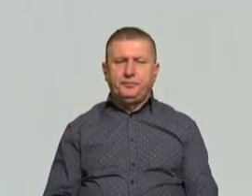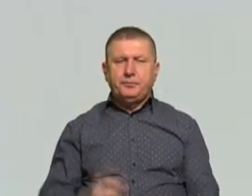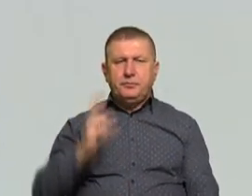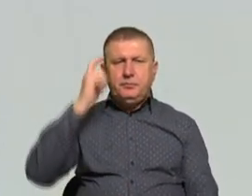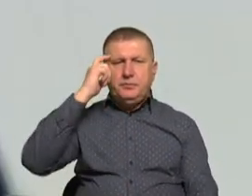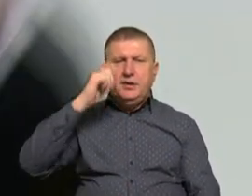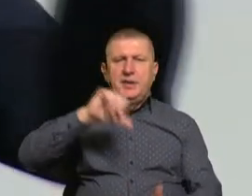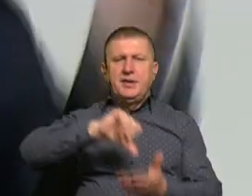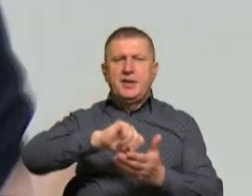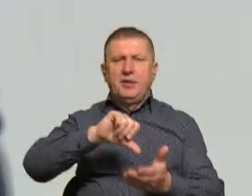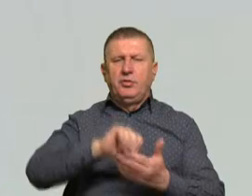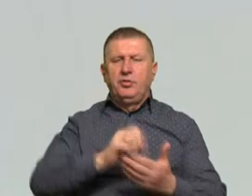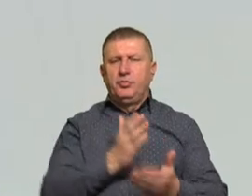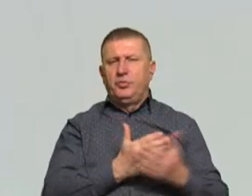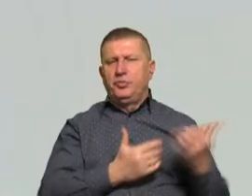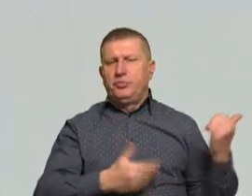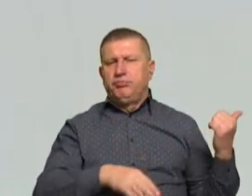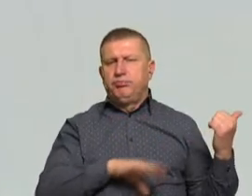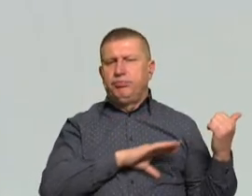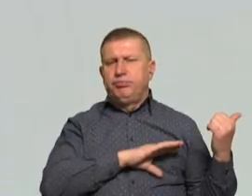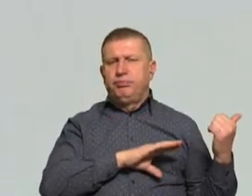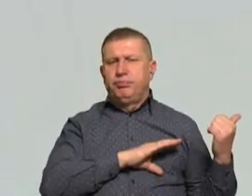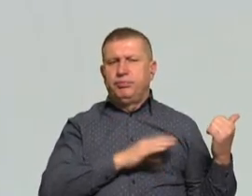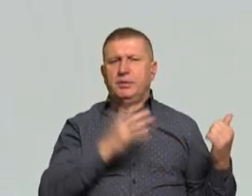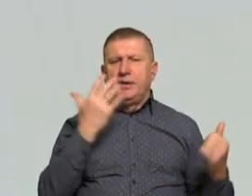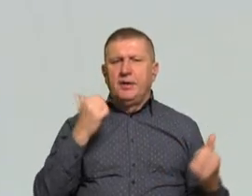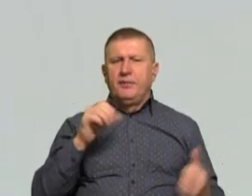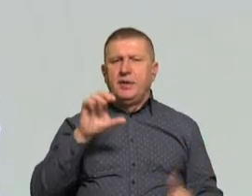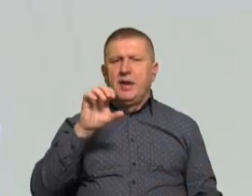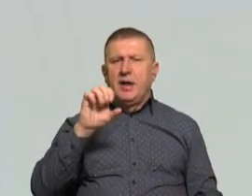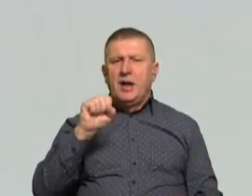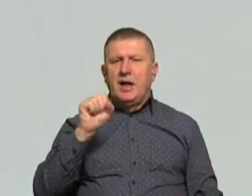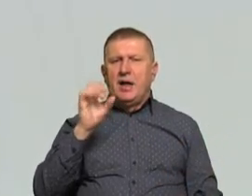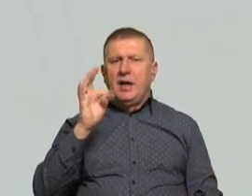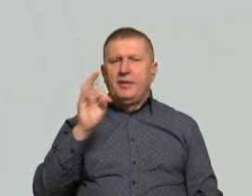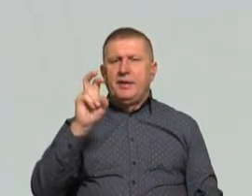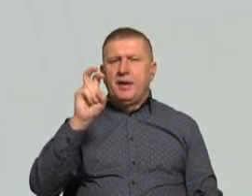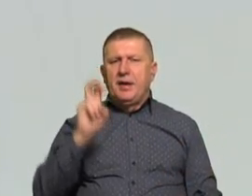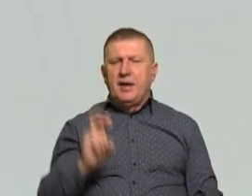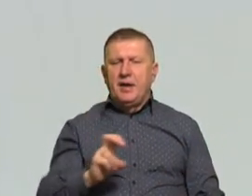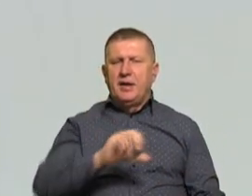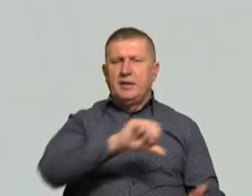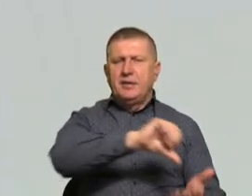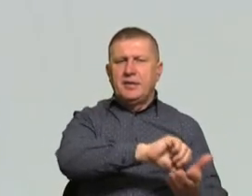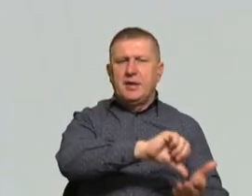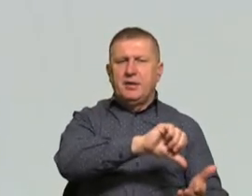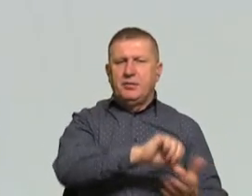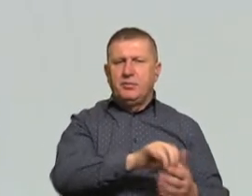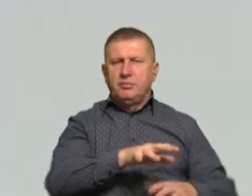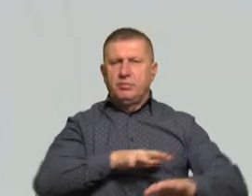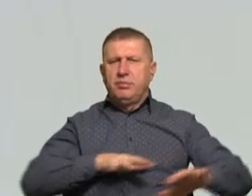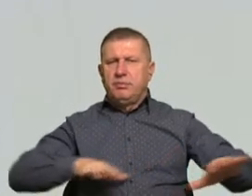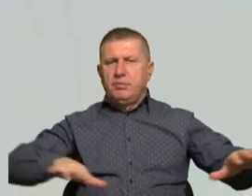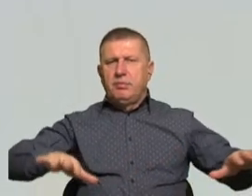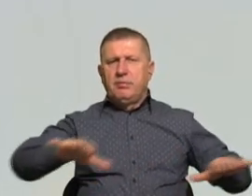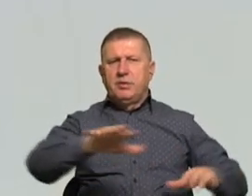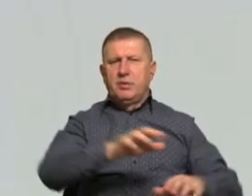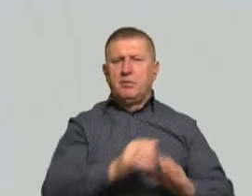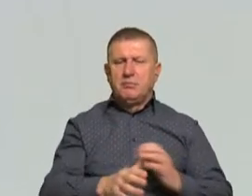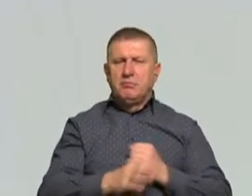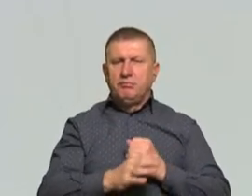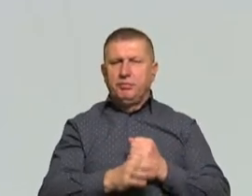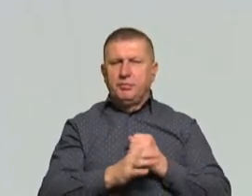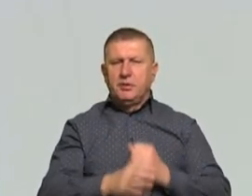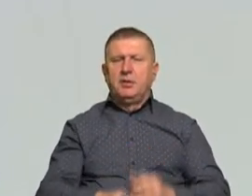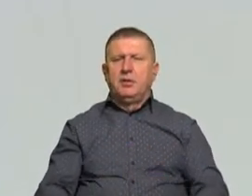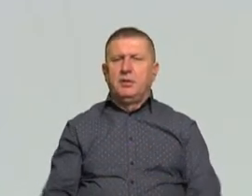miast nam obumiera. Ja pamiętam jeszcze stare czasy, jak była ATH, tak? Tam w centrum właśnie umieszczone. No naprawdę to napędzało to centrum. Tych lokali było